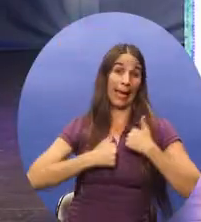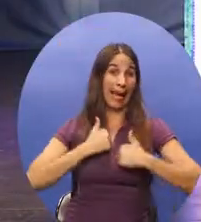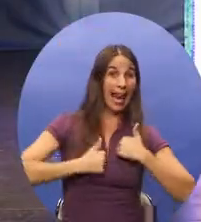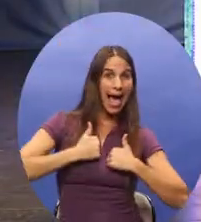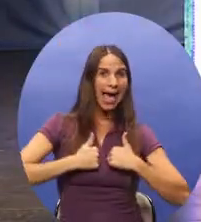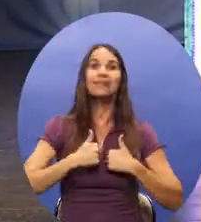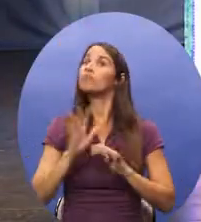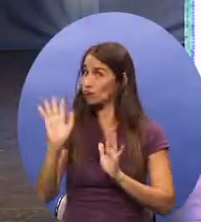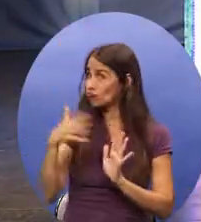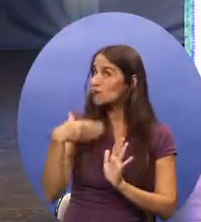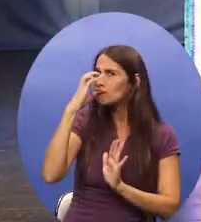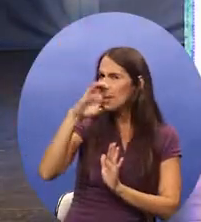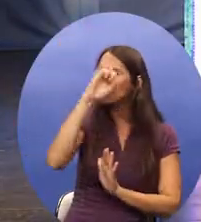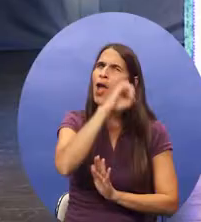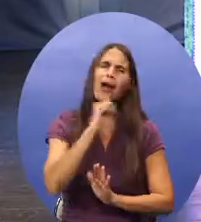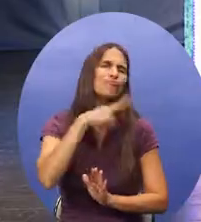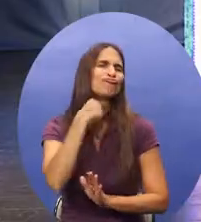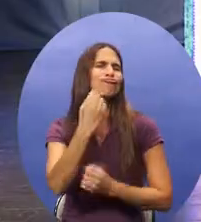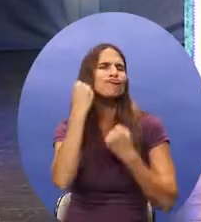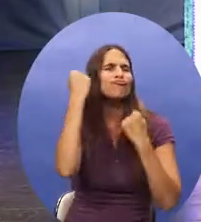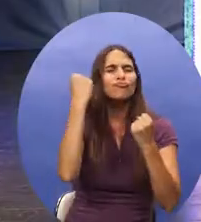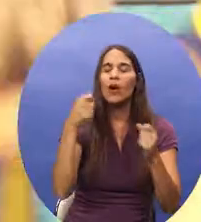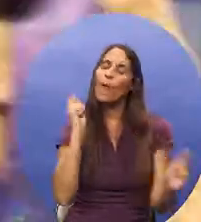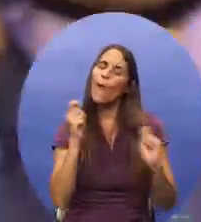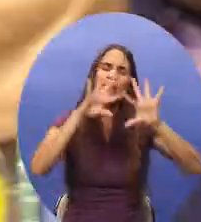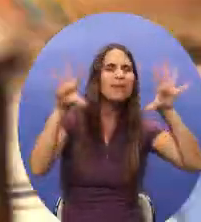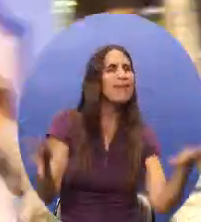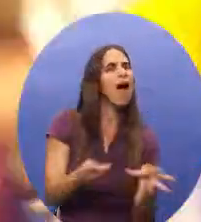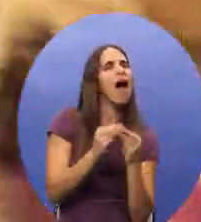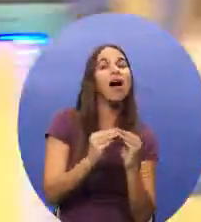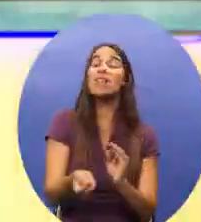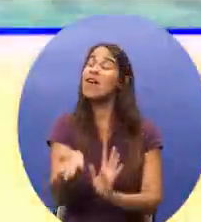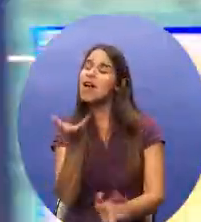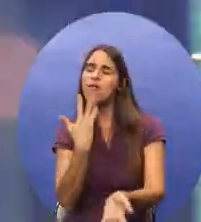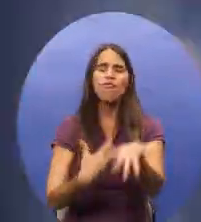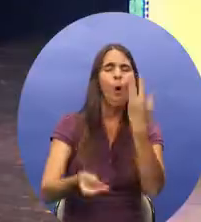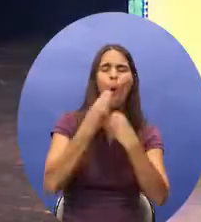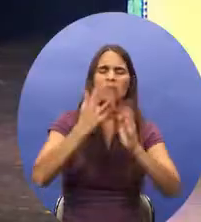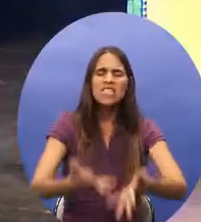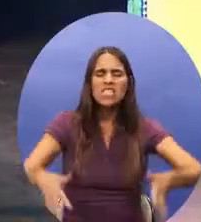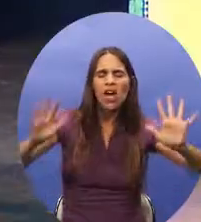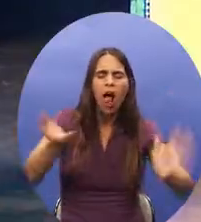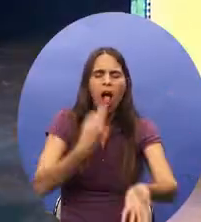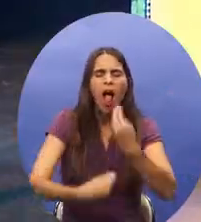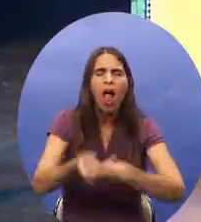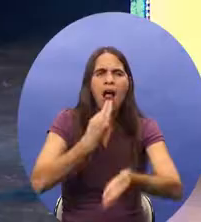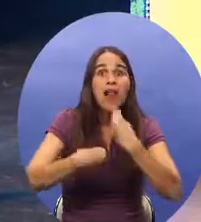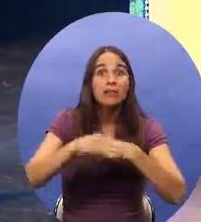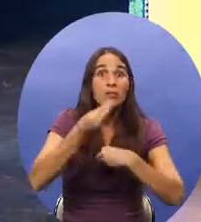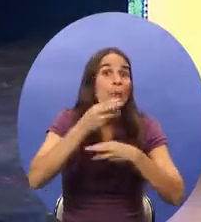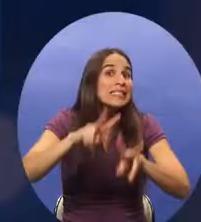הפילים שרים בקול, הפילים רוקדים ביחד ואוכלים מסיר גדול. הפילים אוכלים